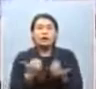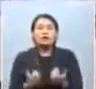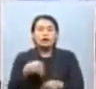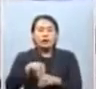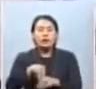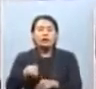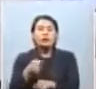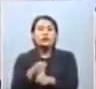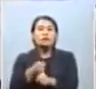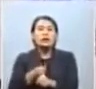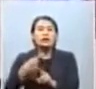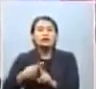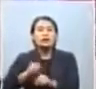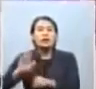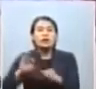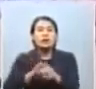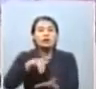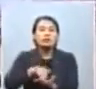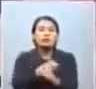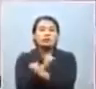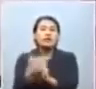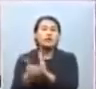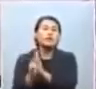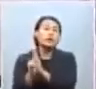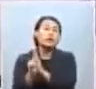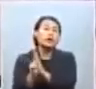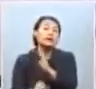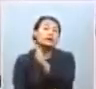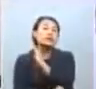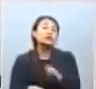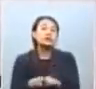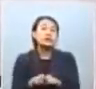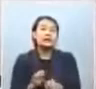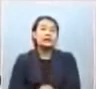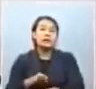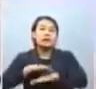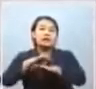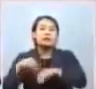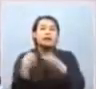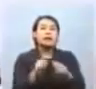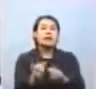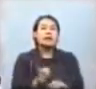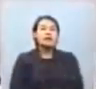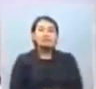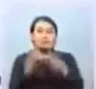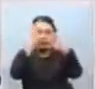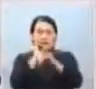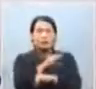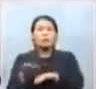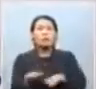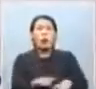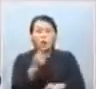ของศูนย์คุ้มครองคนไร้ที่พึ่งขอนแก่นแต่ยังไม่ได้บรรจุเลยนายกก็เลยบอกว่าอ่ะพร้อมดูแลให้ทำดีต่อ